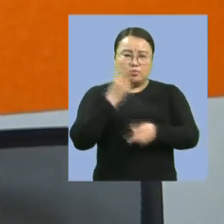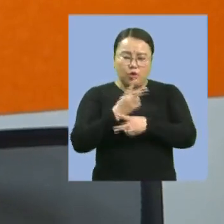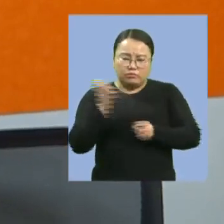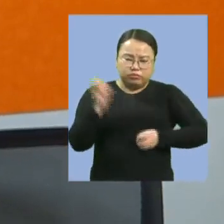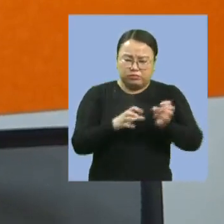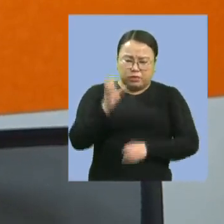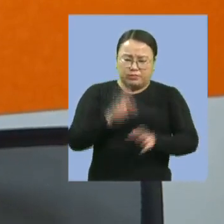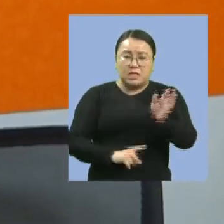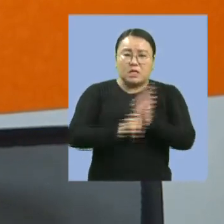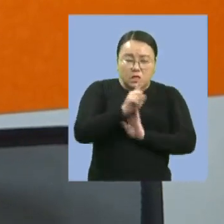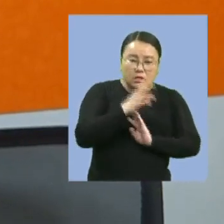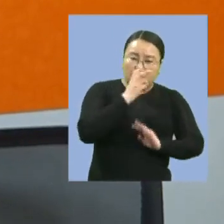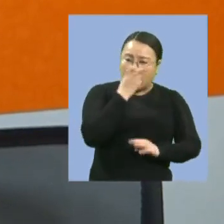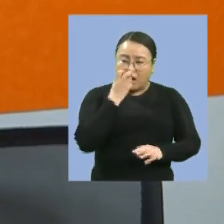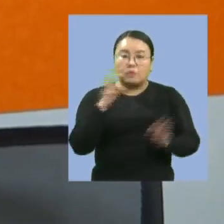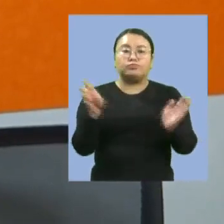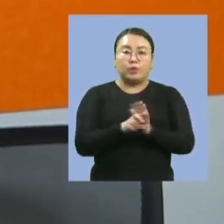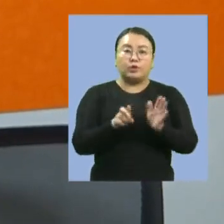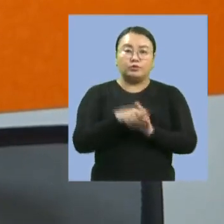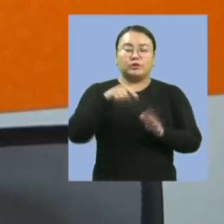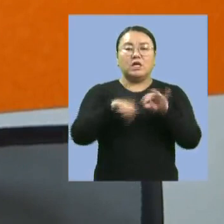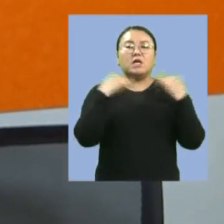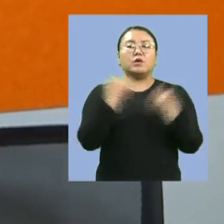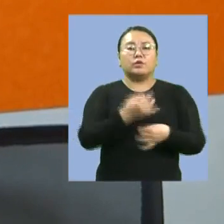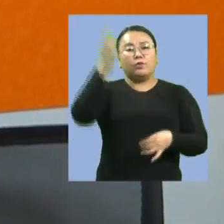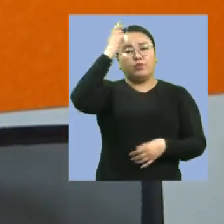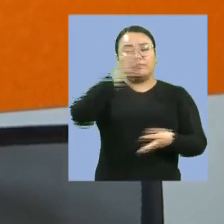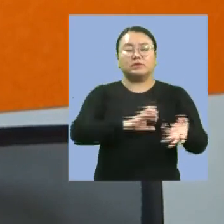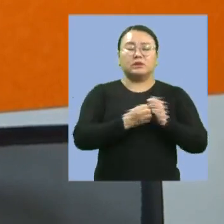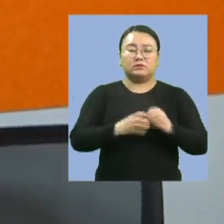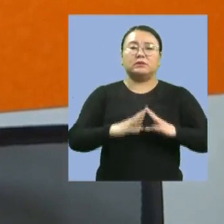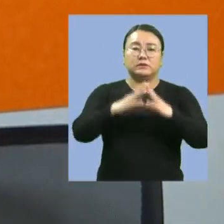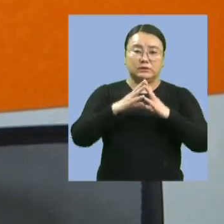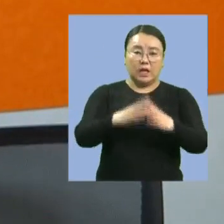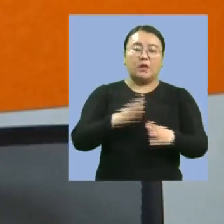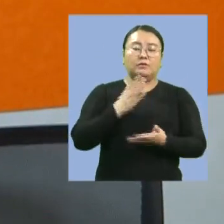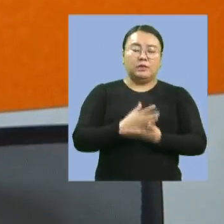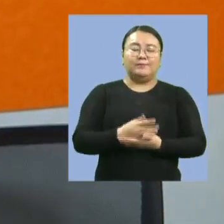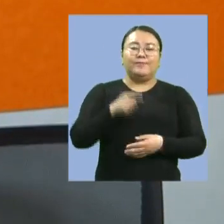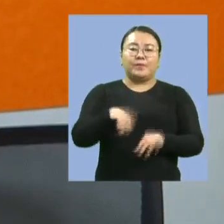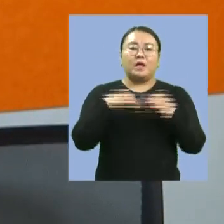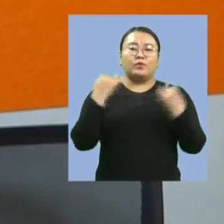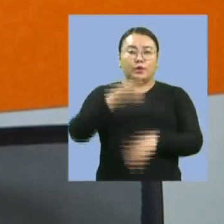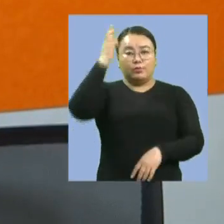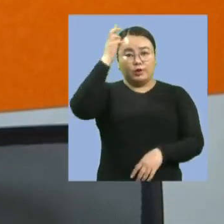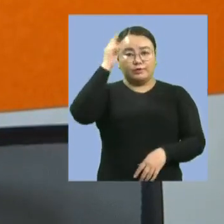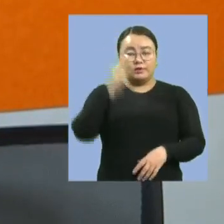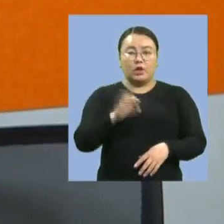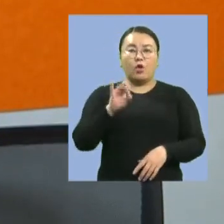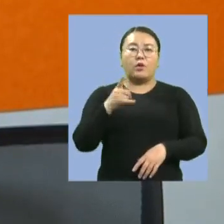хувьес эхлээд л өөртөө санаа бодлого тусгаад явах юм бас нөхцөл болонд бүрдэж байгаа. Нөгөө талдаа парламентын боловсролыг бас хэрэгжүүлэх юм үр даалгавартай. Тийм